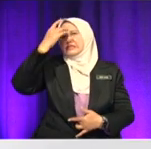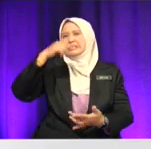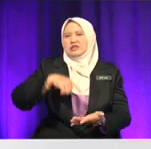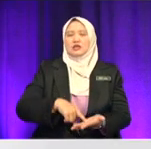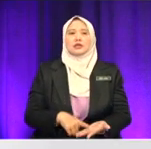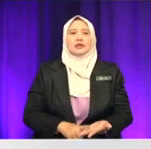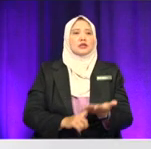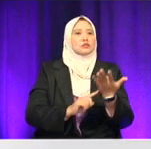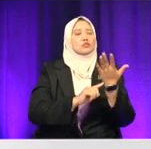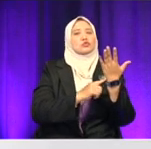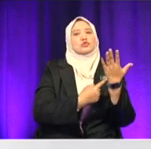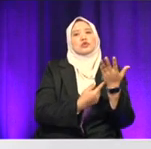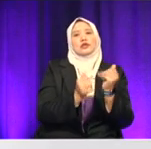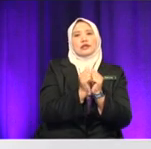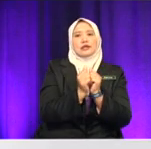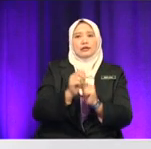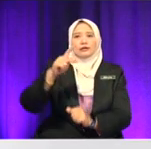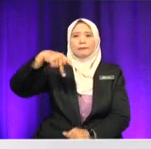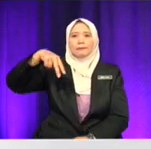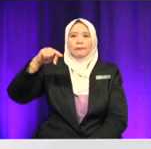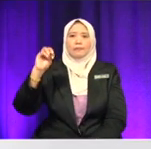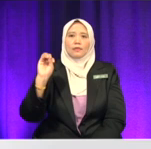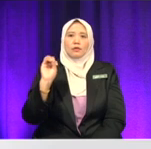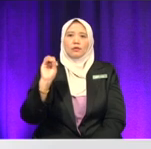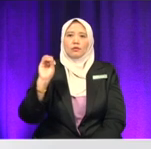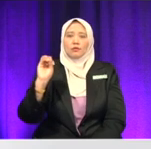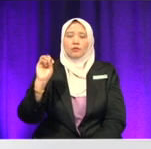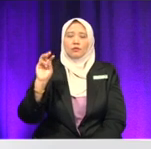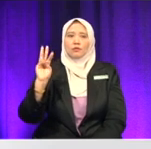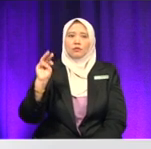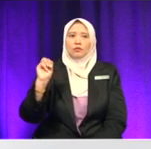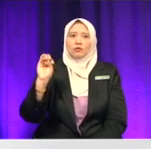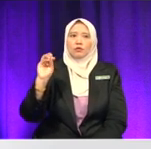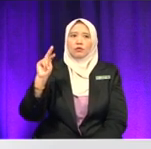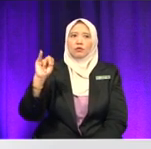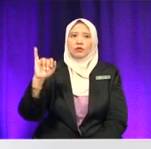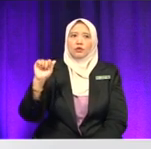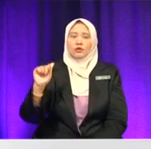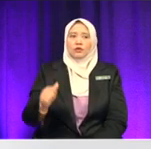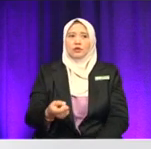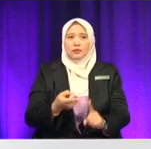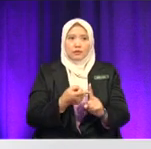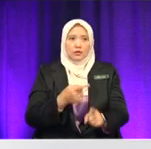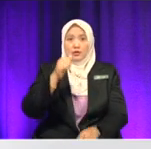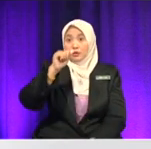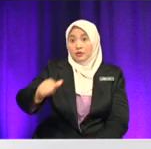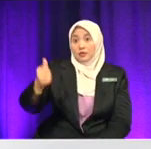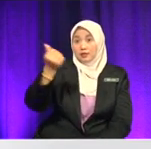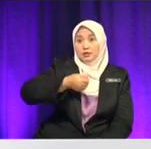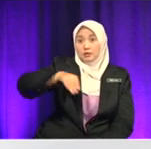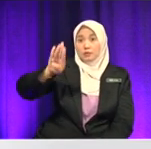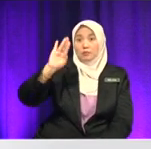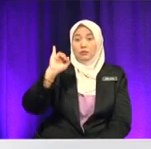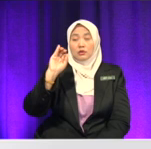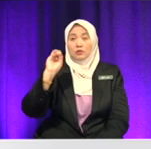Haziq, dipersilakan. Okey, untuk penyakit yang bernama pneumonia ni, kita boleh gunakan antibiotik. Seterusnya